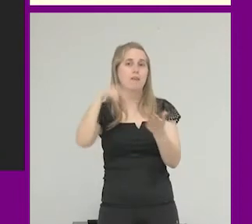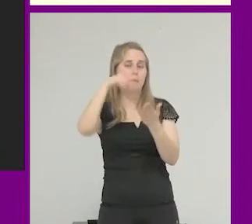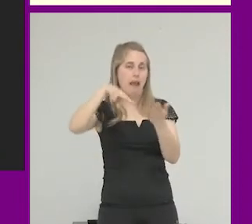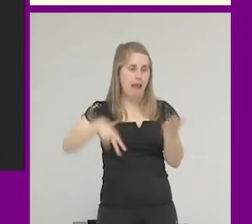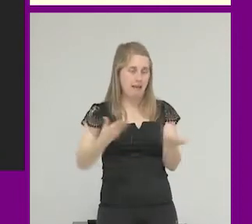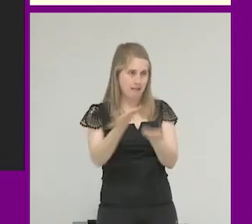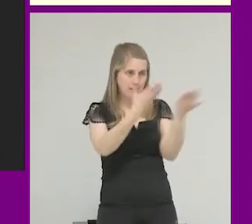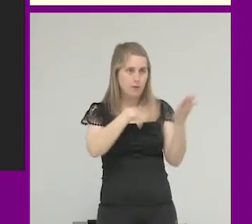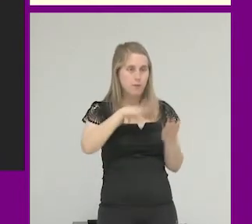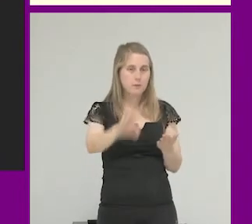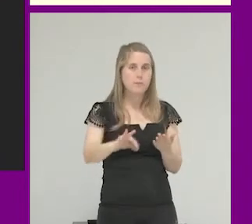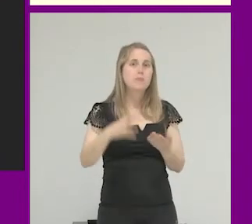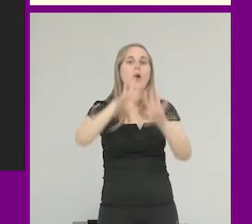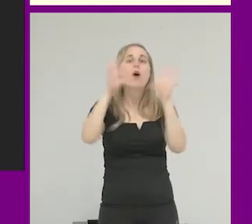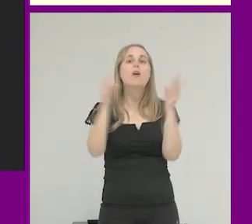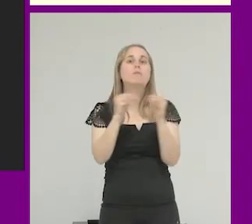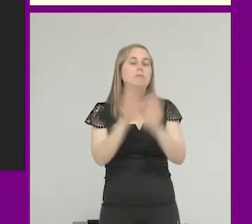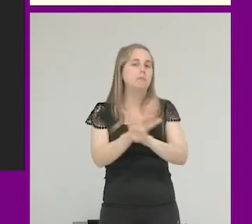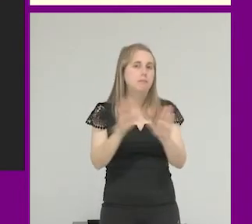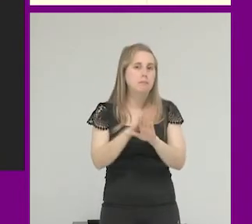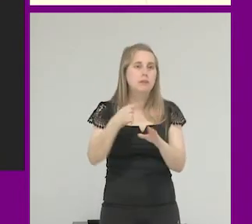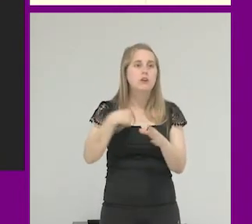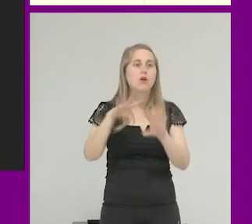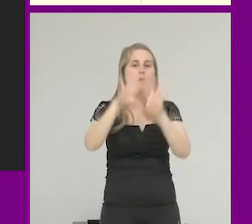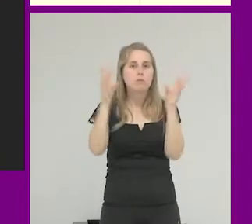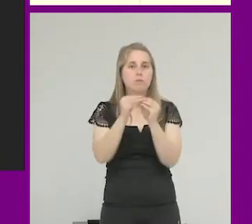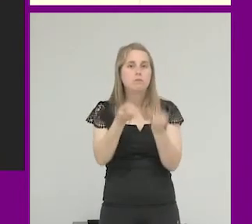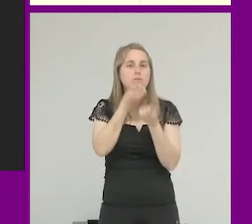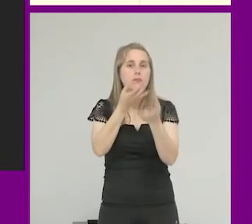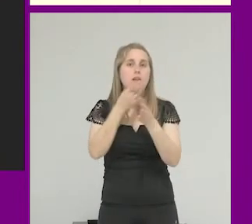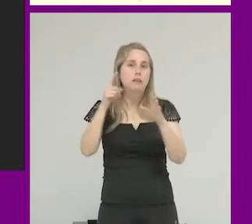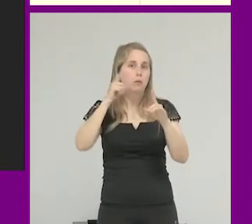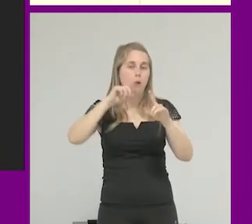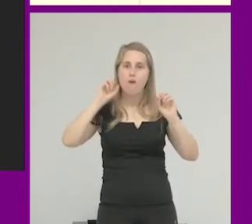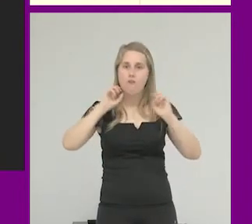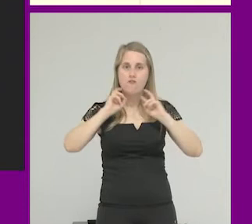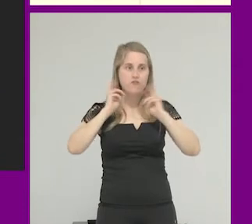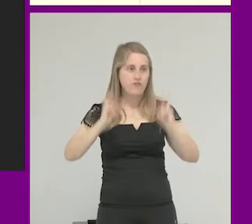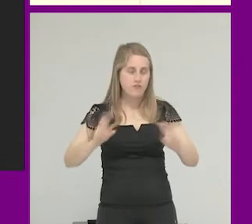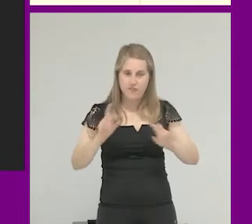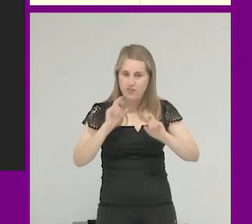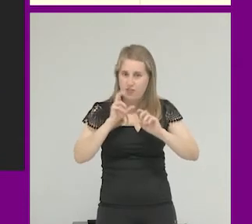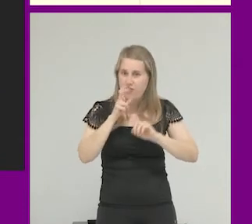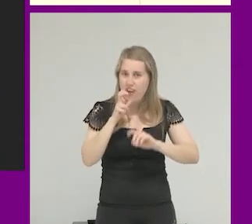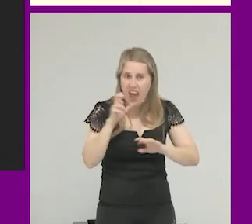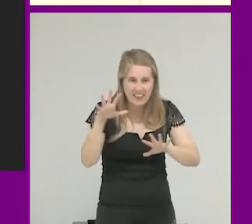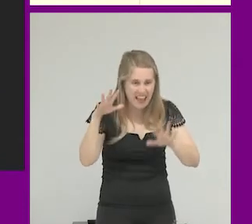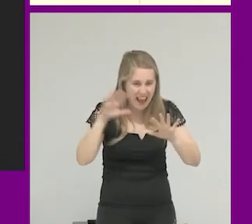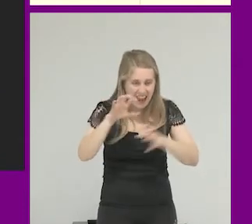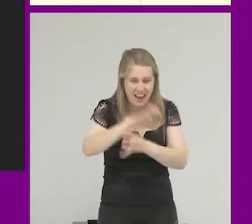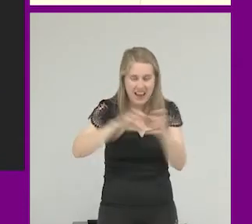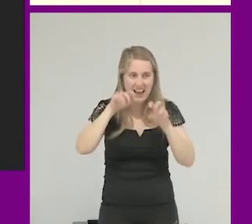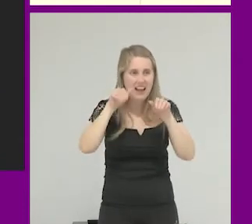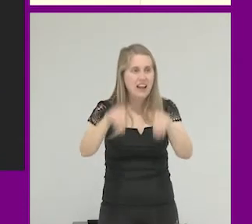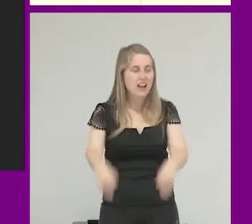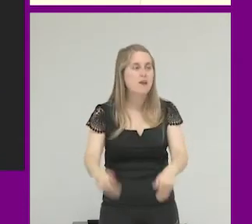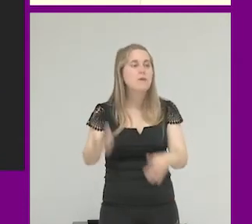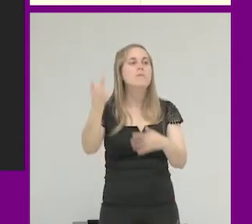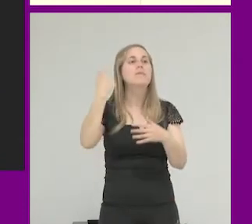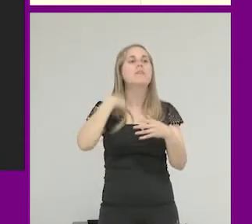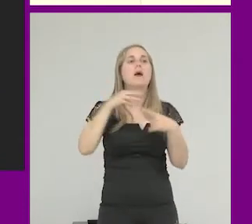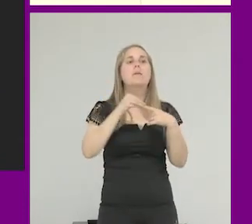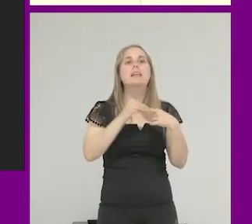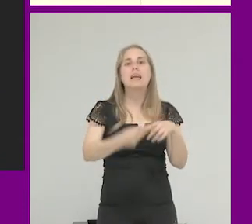duzu hori. Ondorioetan zin mazi, ondorioak katastrofikoa dira, lehen aipatu dugu emindik alde bat. Bueno,